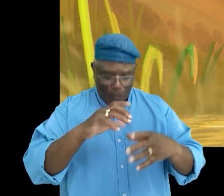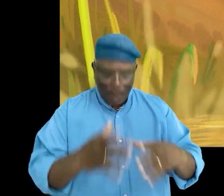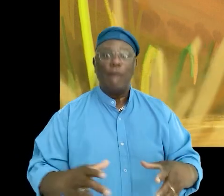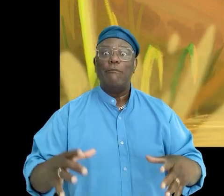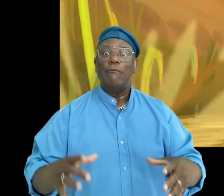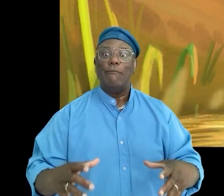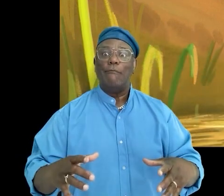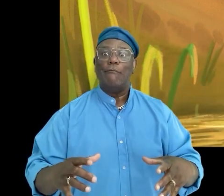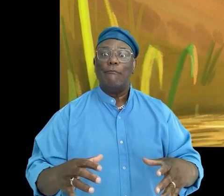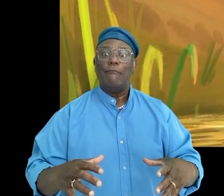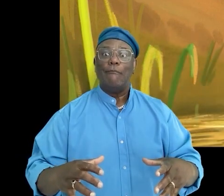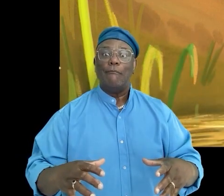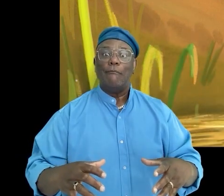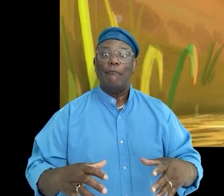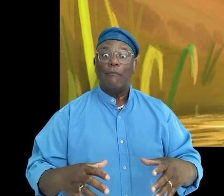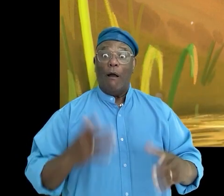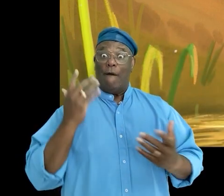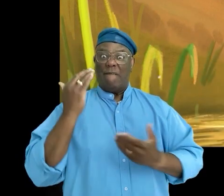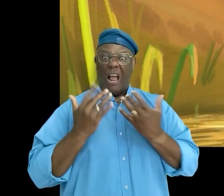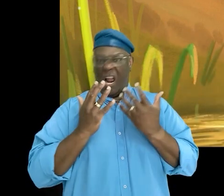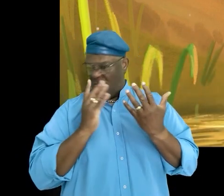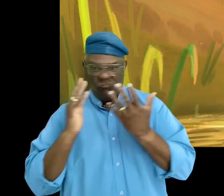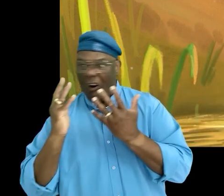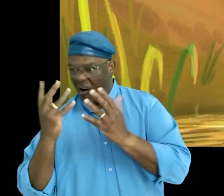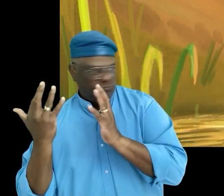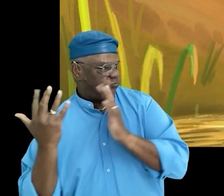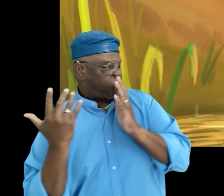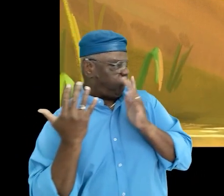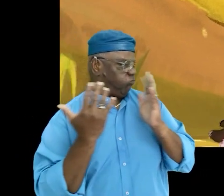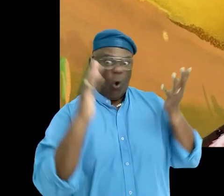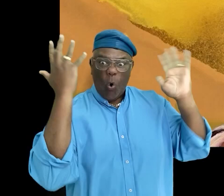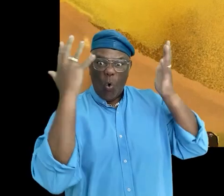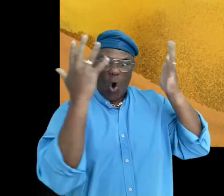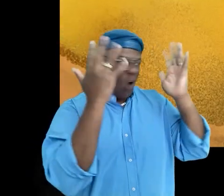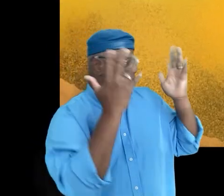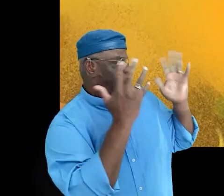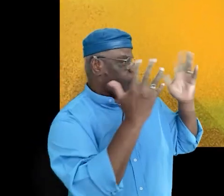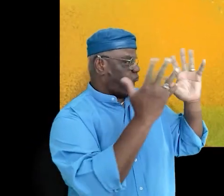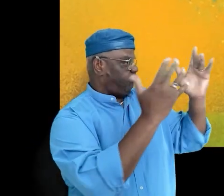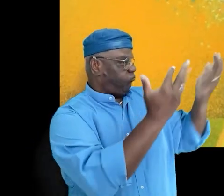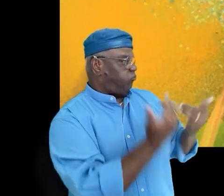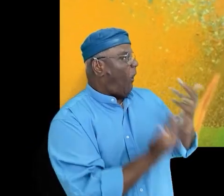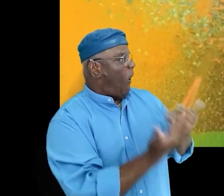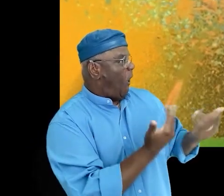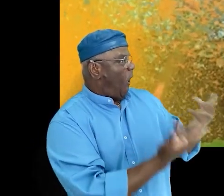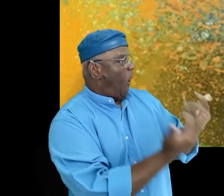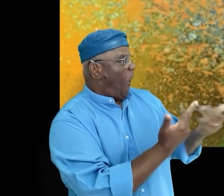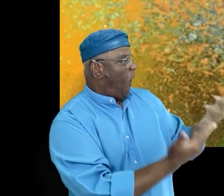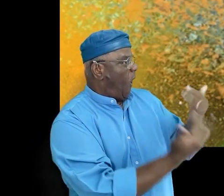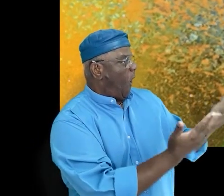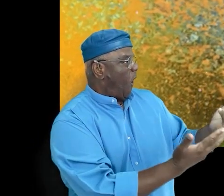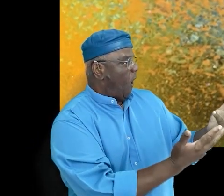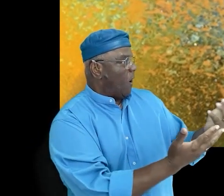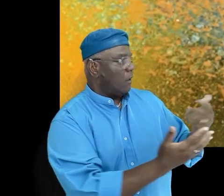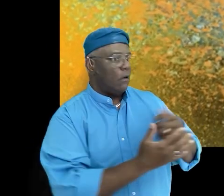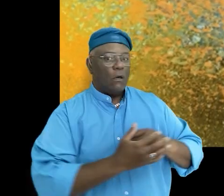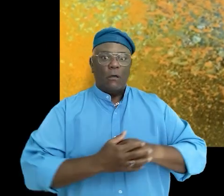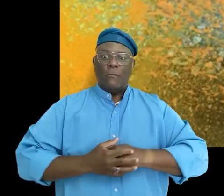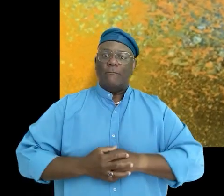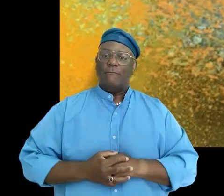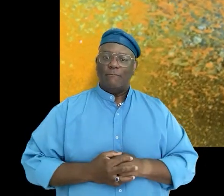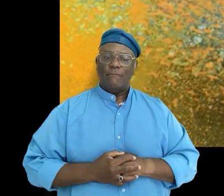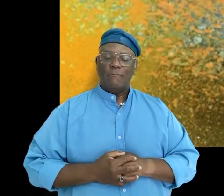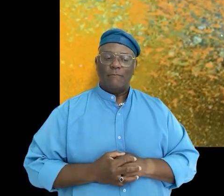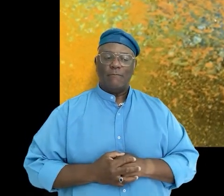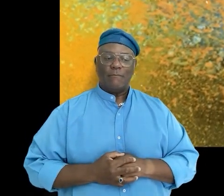I mewn I bwll bach. Rhedodd y tân allan o dan wyth ac aeth I ffwrdd tua'r coed gan losgi